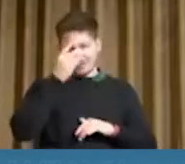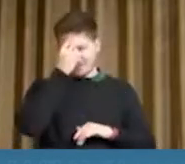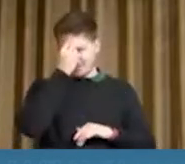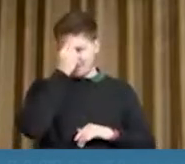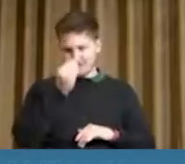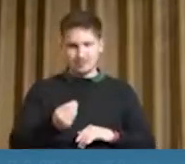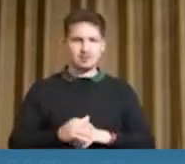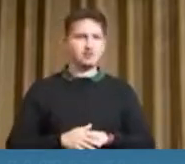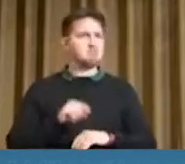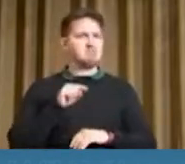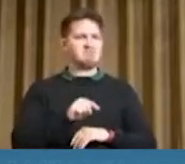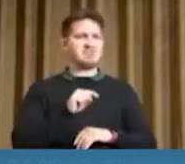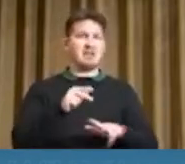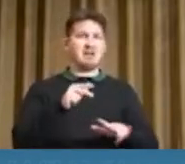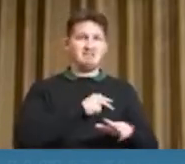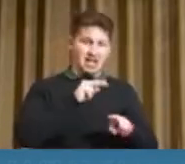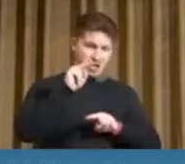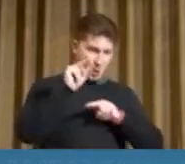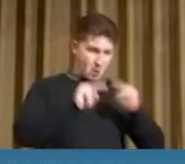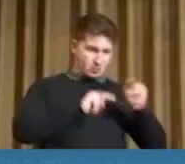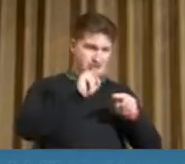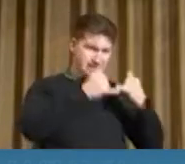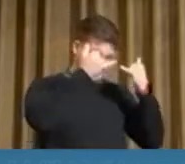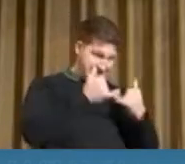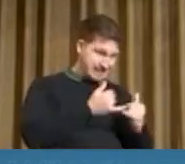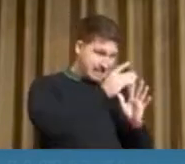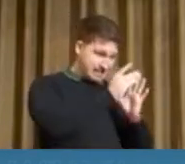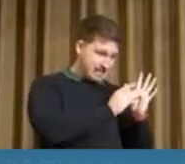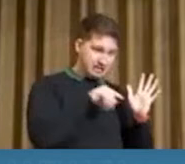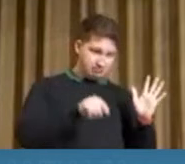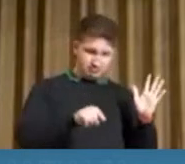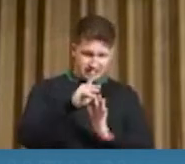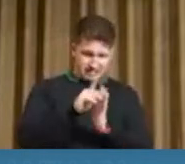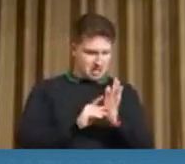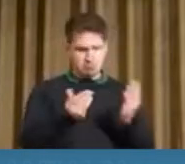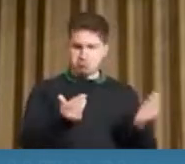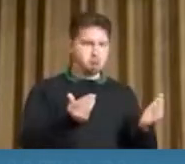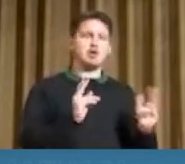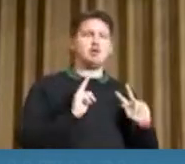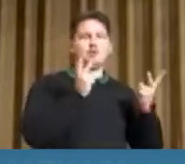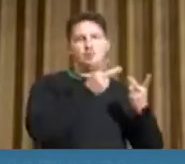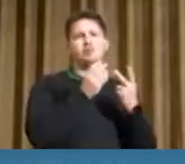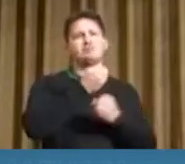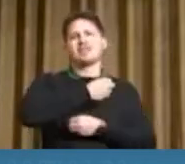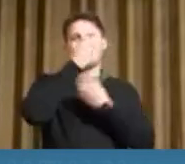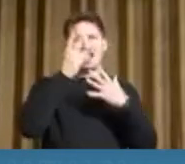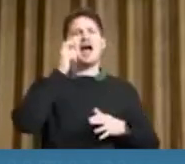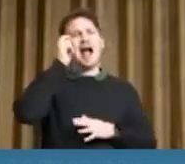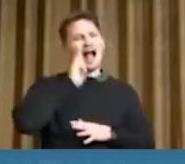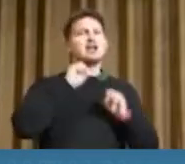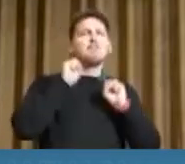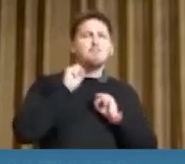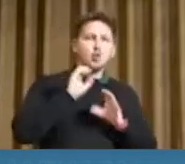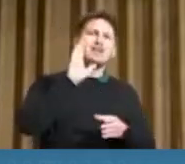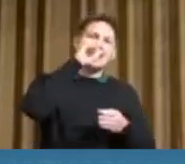untersuchten Variablen keinen Unterschied zu dem Datensatz gefunden. Also das Alter wird sicher eine Rolle spielen. Das sehen wir nachher auch noch mal in einem